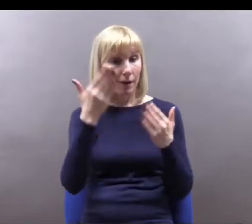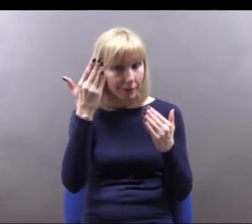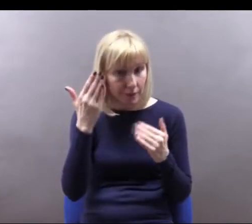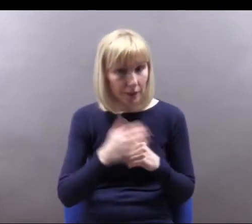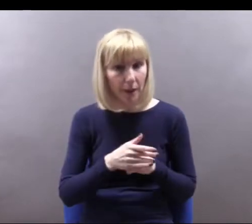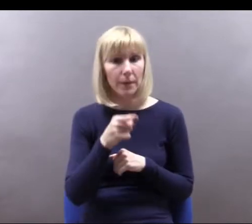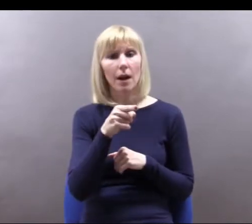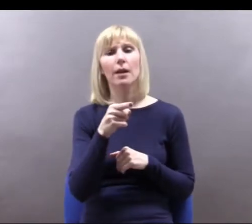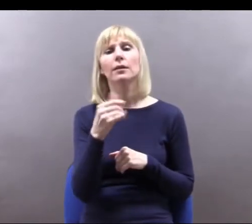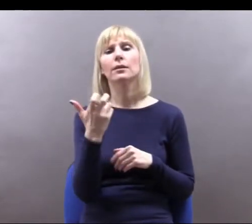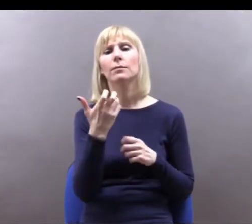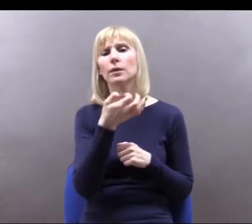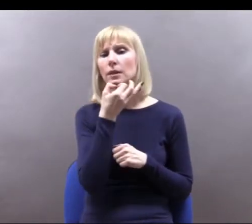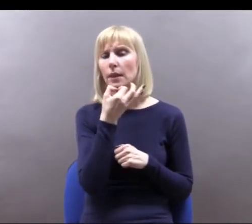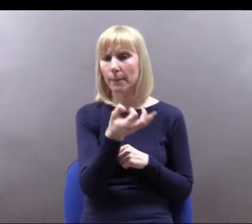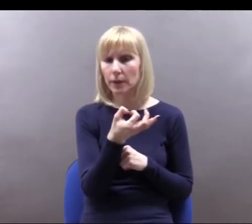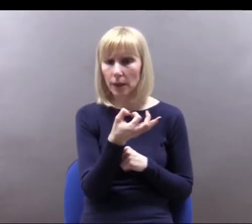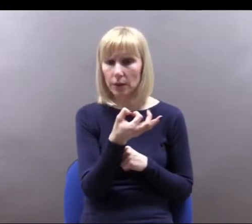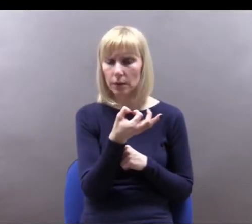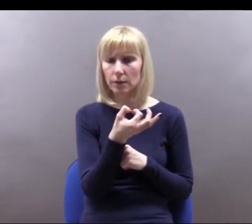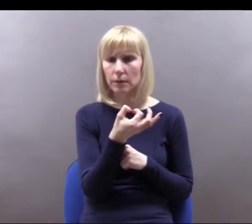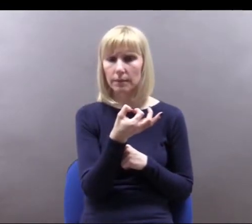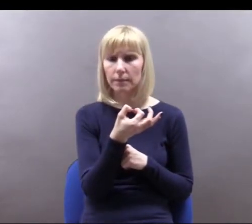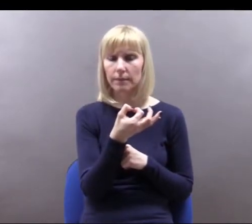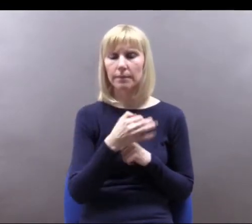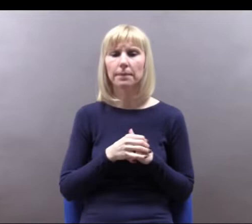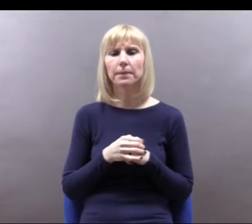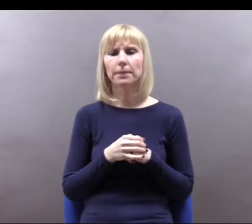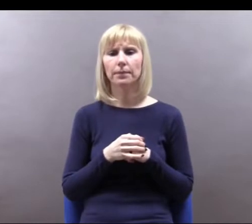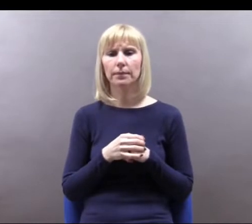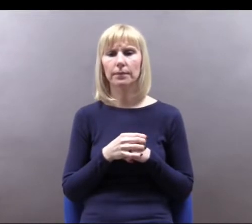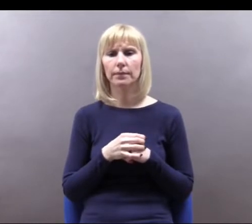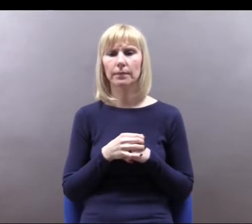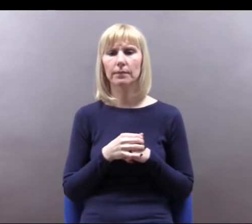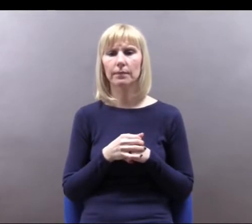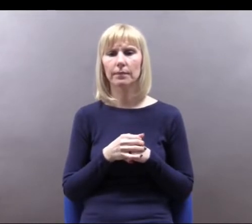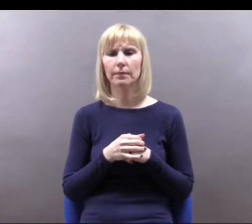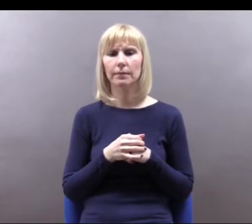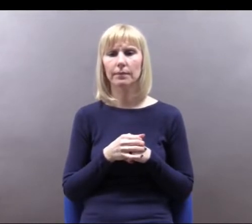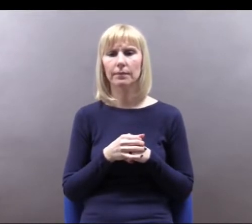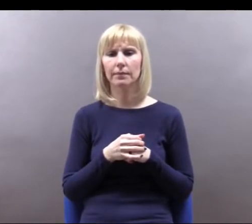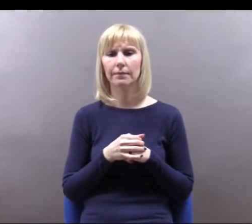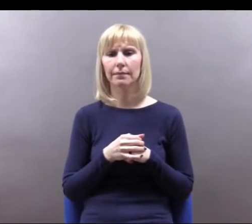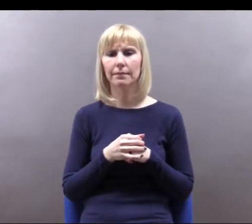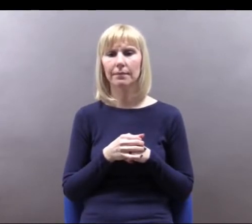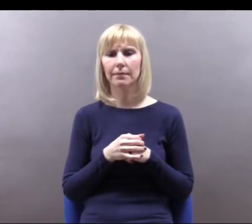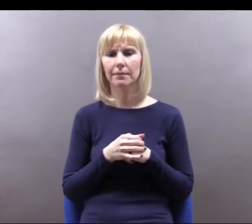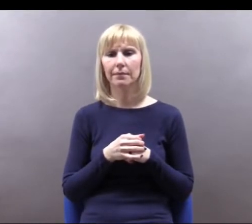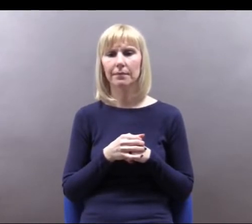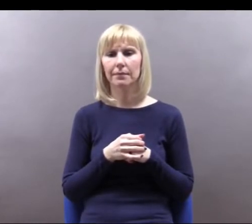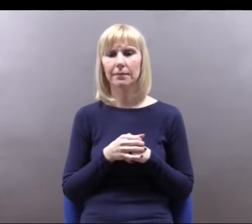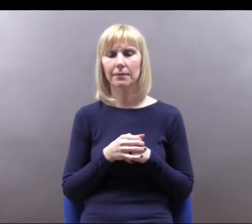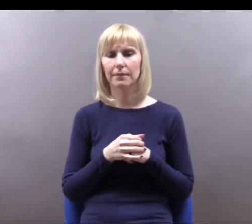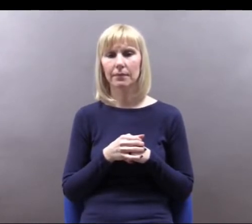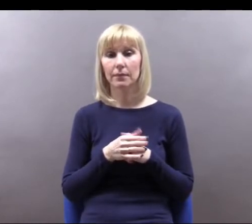Mikołajczyk moje nazwisko. Ja stoję przy platformie przyschodowej, przy wyjściu do ulicy Aleja Pawła II. Jestem osobą poruszającą się na